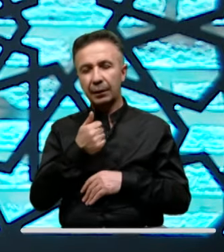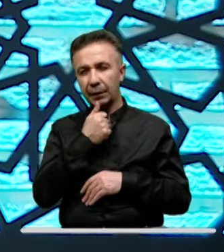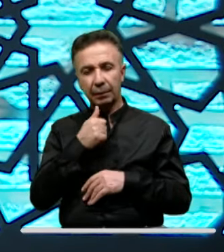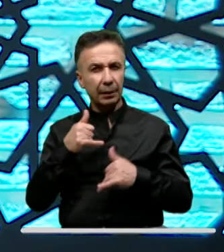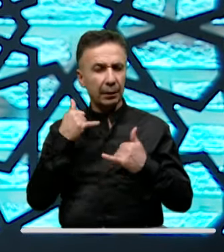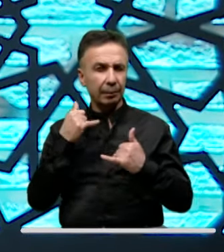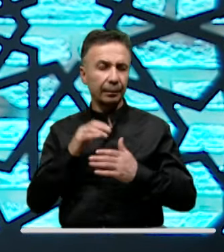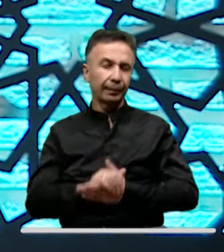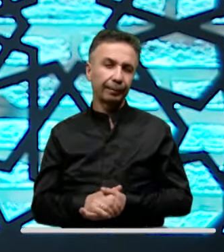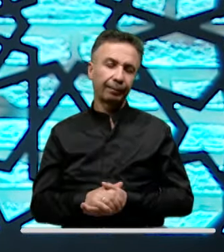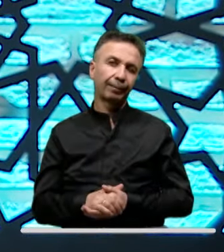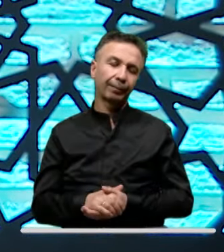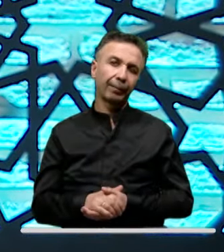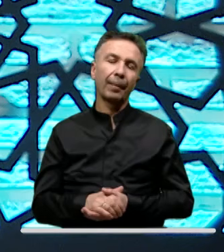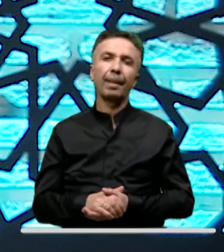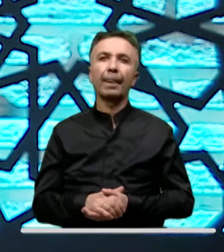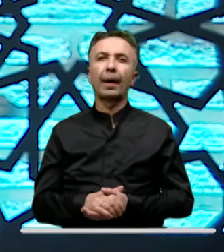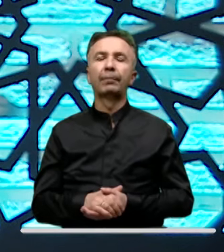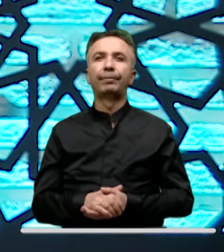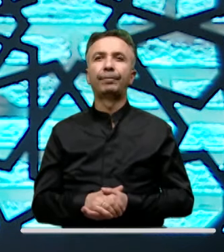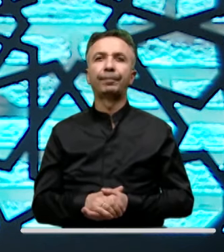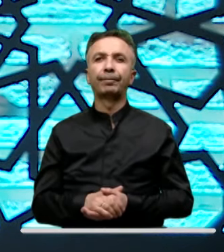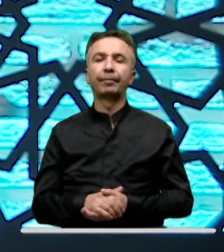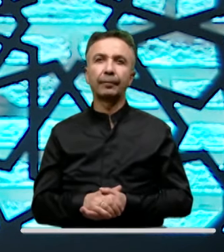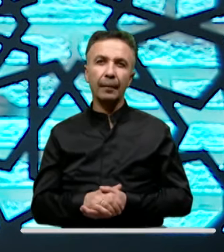Bey biraz beklettik sizi. Lütfen hakkınızı helal edin.